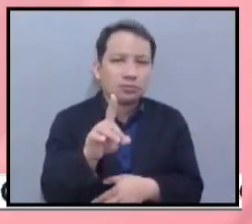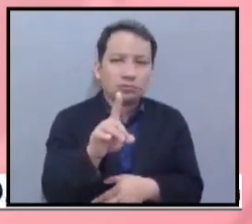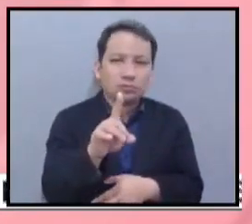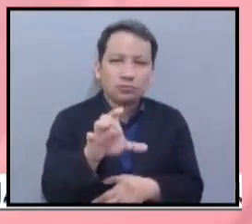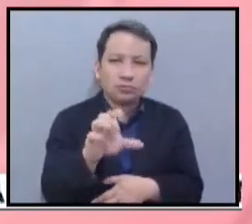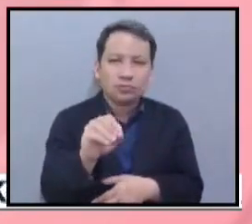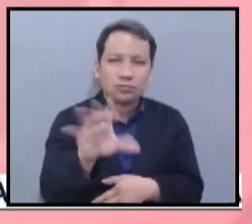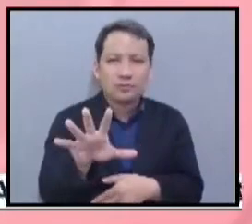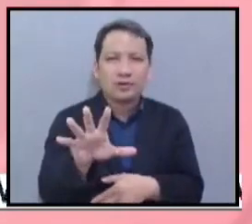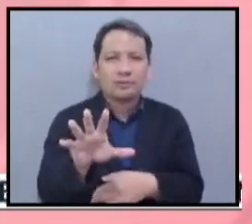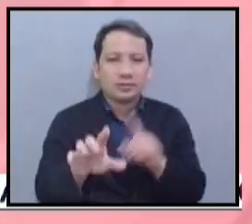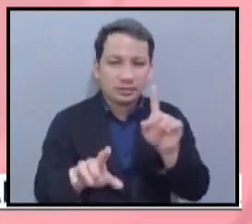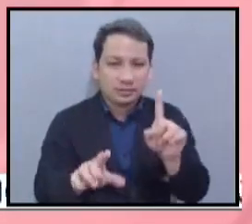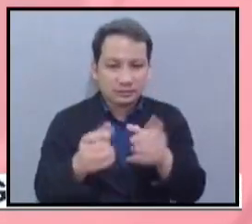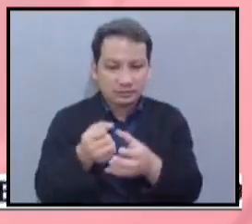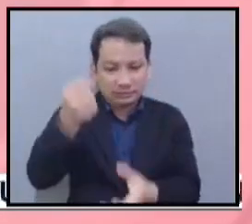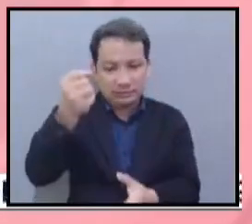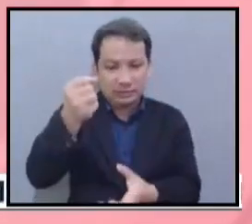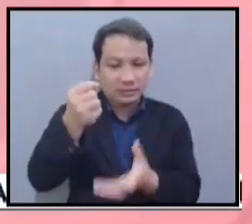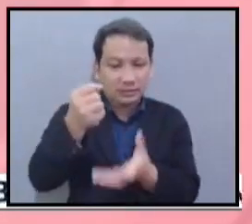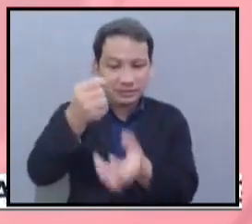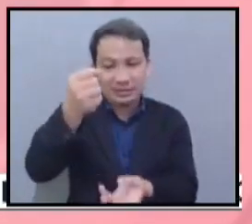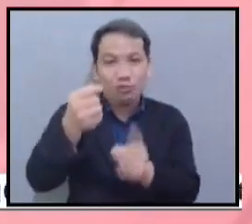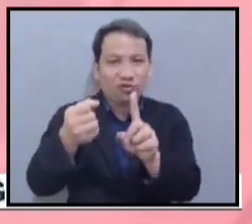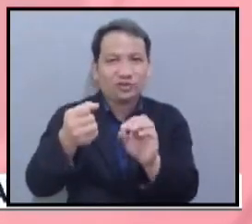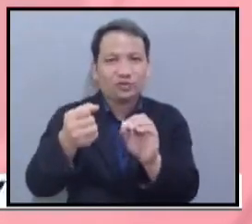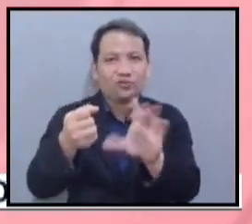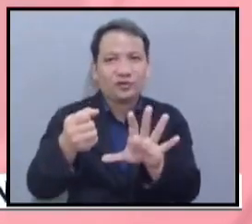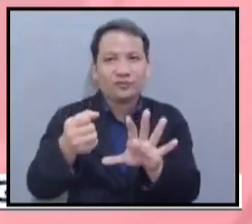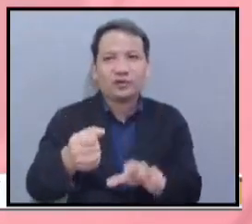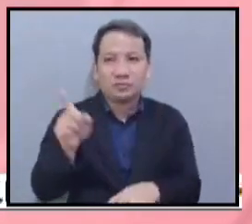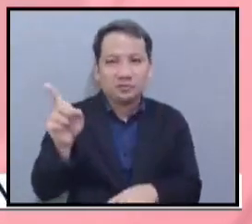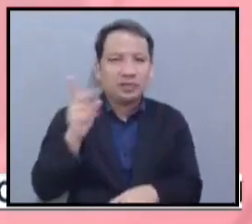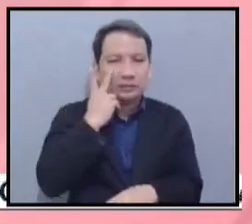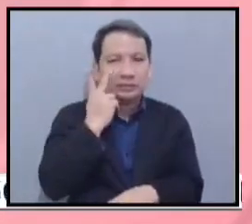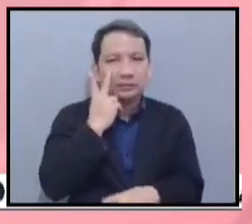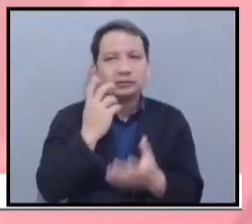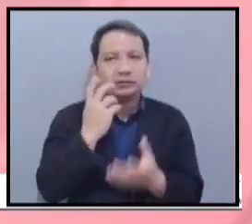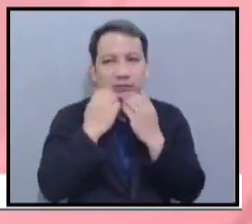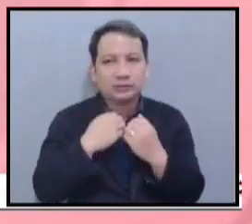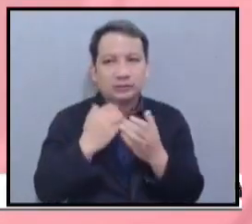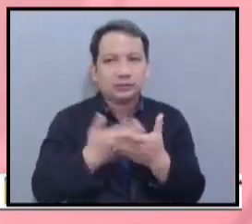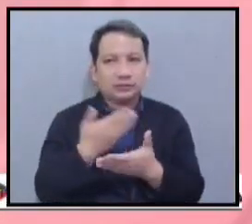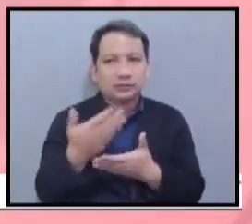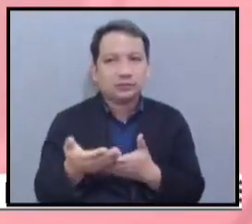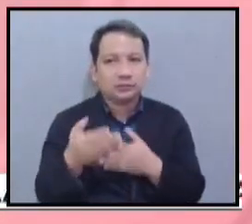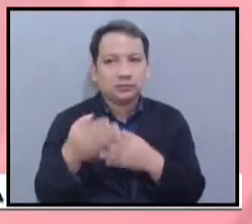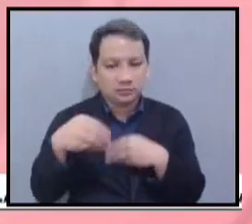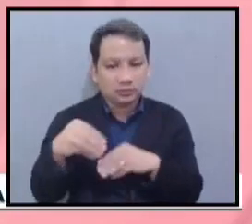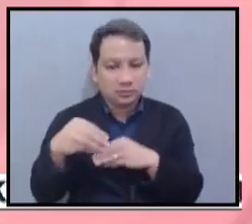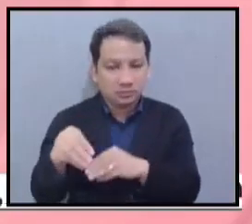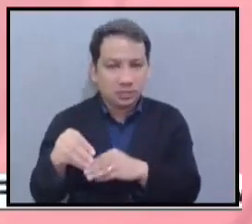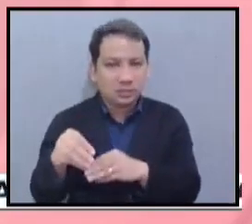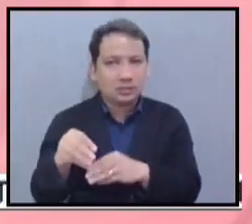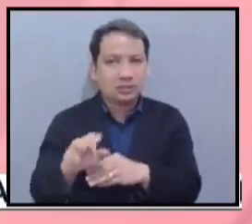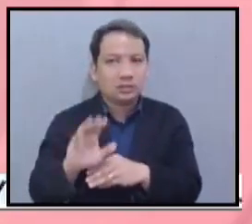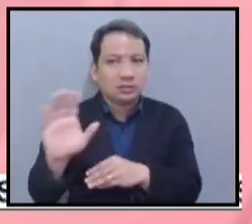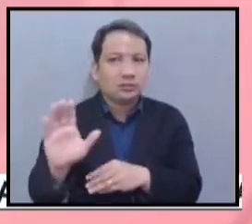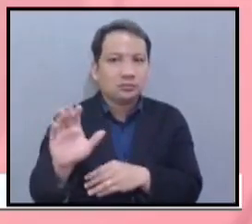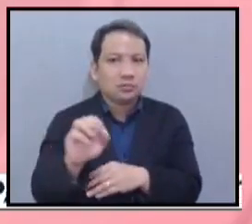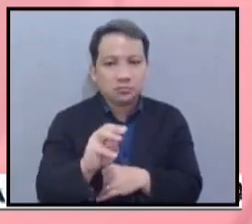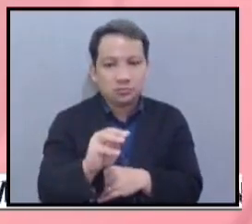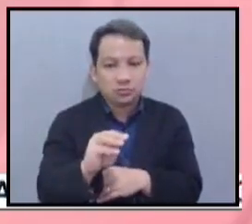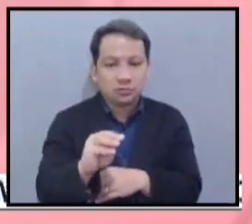ang isang tali dito sa Kadiwa. Mura na ito kumpara naman kung bibilin ito sa mga market o sa mga palengke.